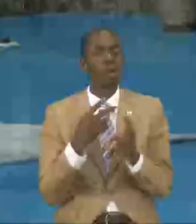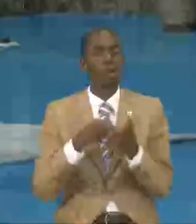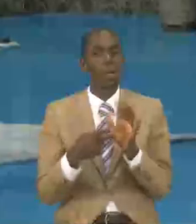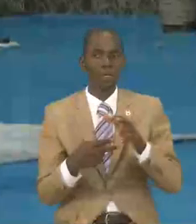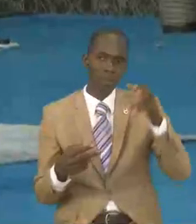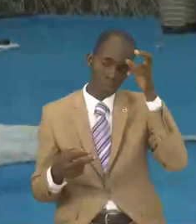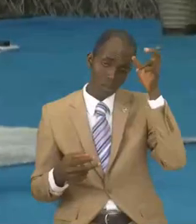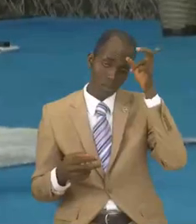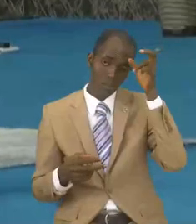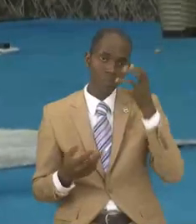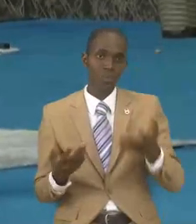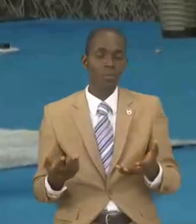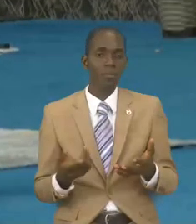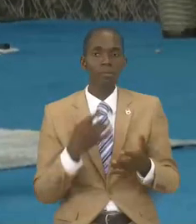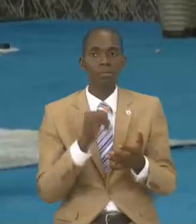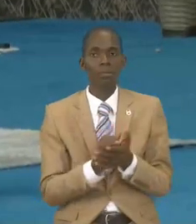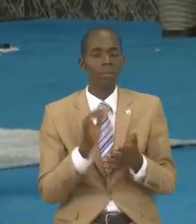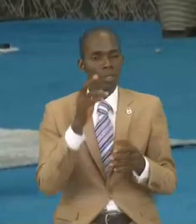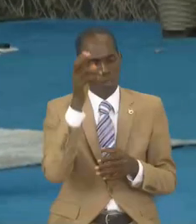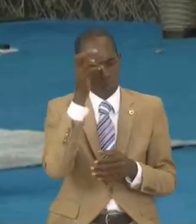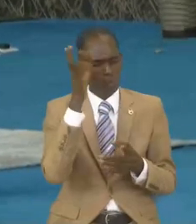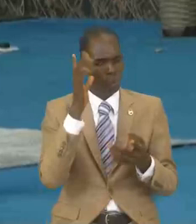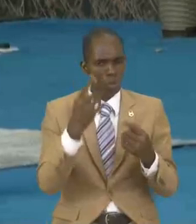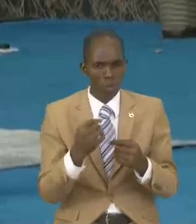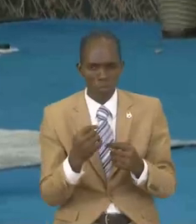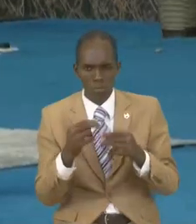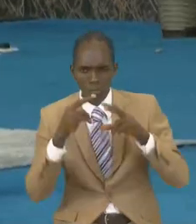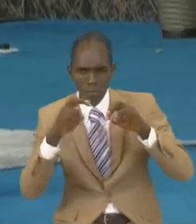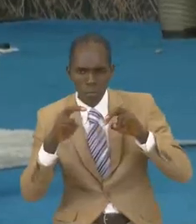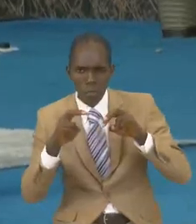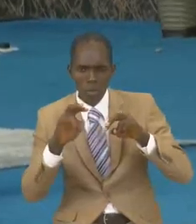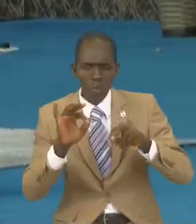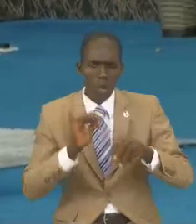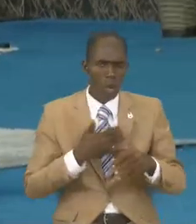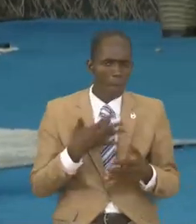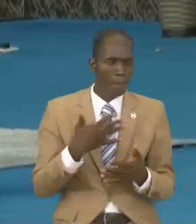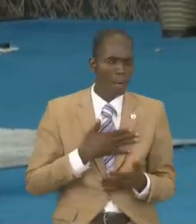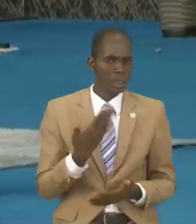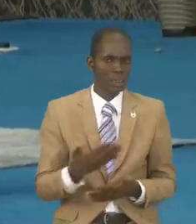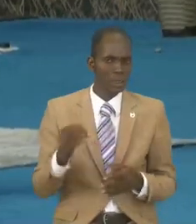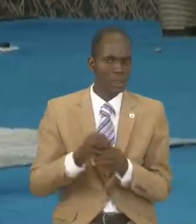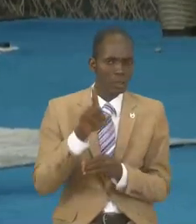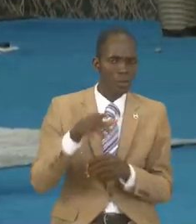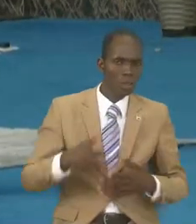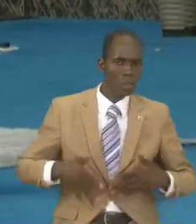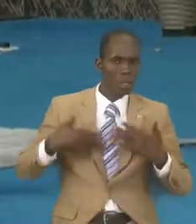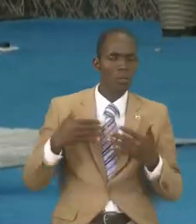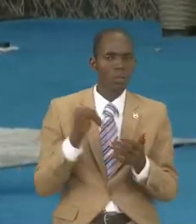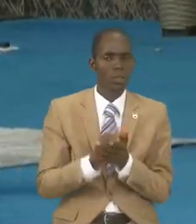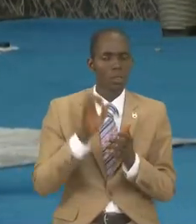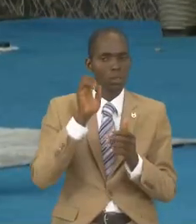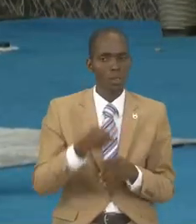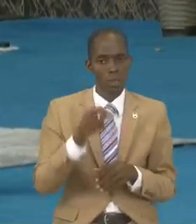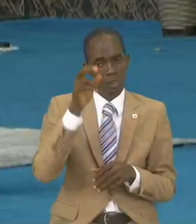tout moment, il viendra vérifier s'il a encore ses biens en toi. Est-ce qu'il a un aimant en toi par lequel